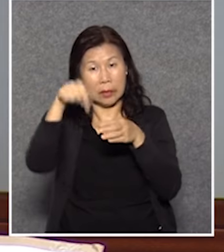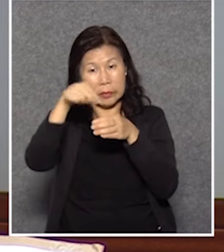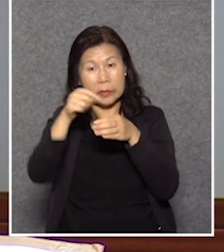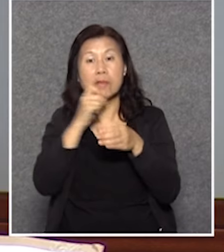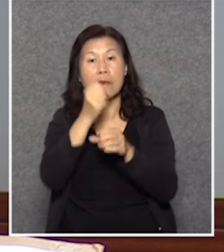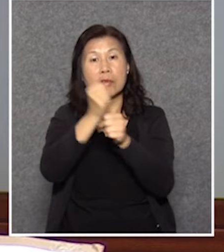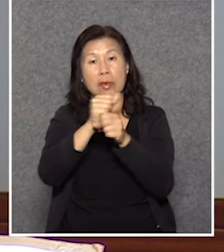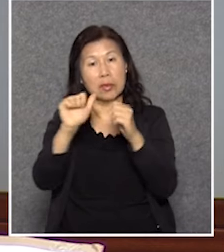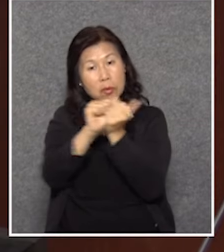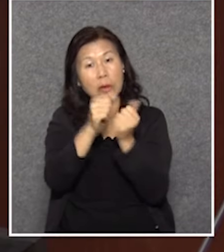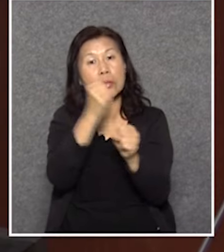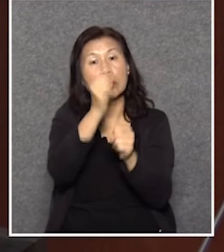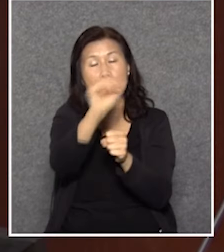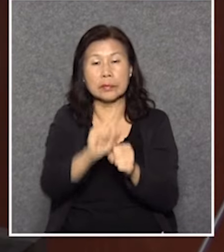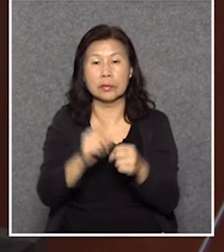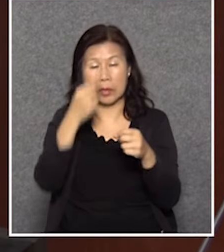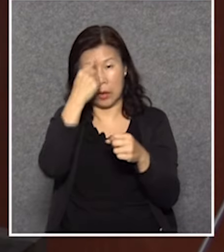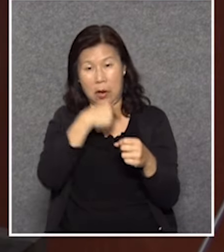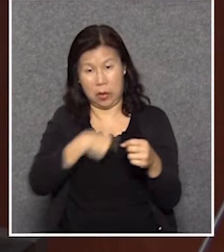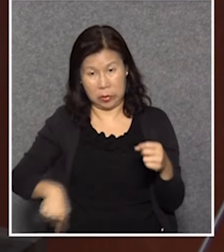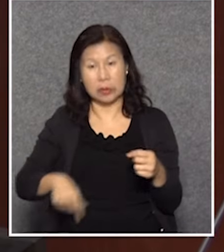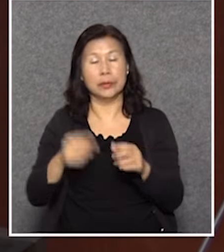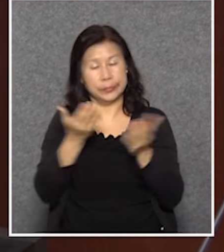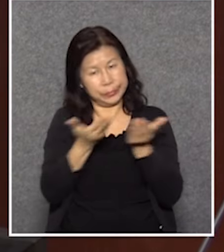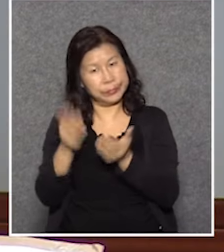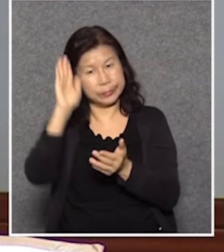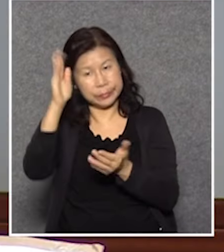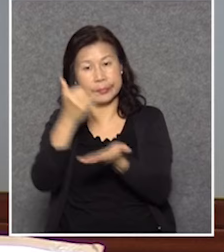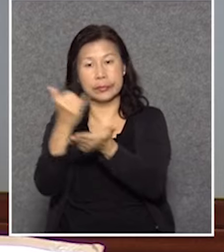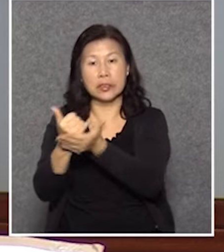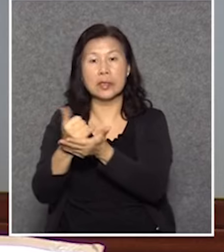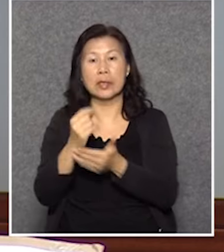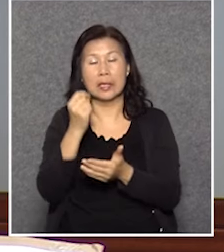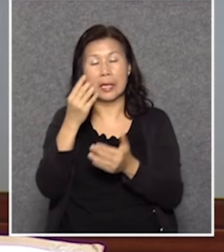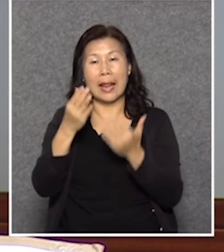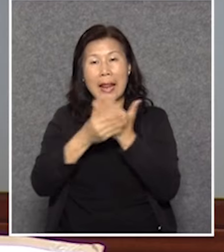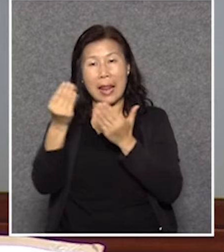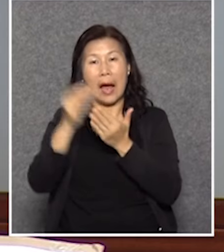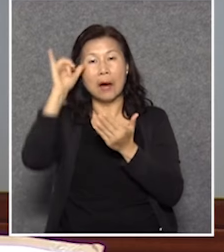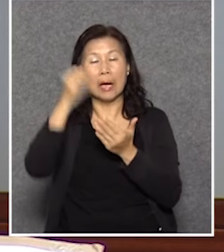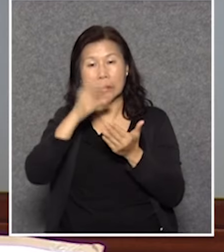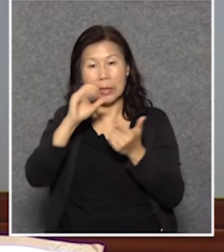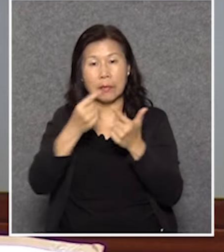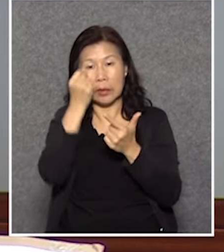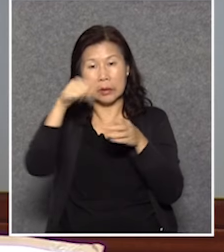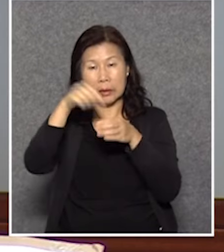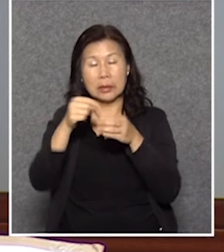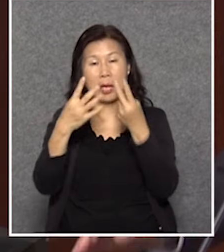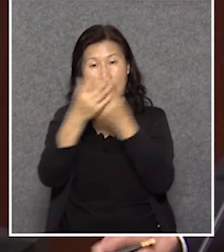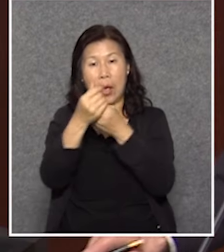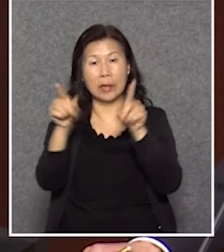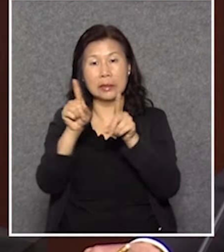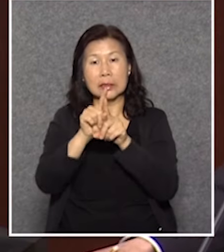噶哥， 梁國雄議員請你坐低。 咁奶茶同咖啡有。 梁國雄議員請你坐低。 係咁飲鴛鴦啦。 梁國雄議